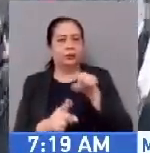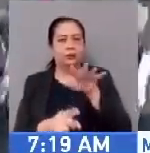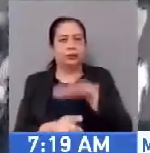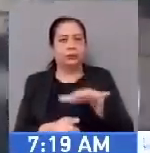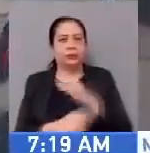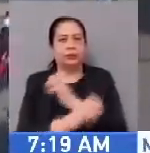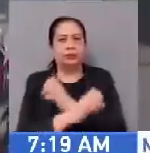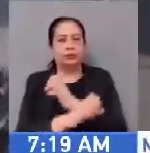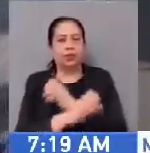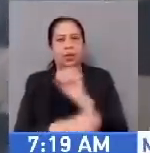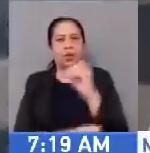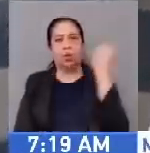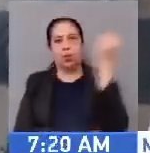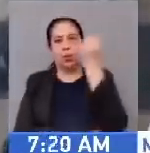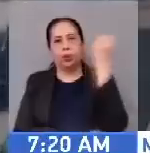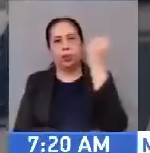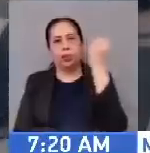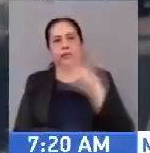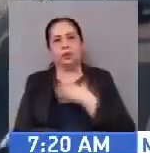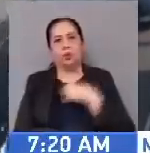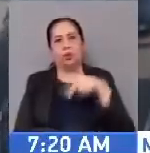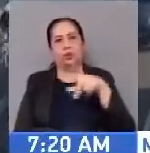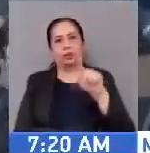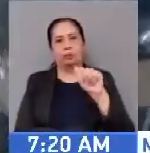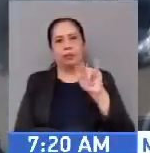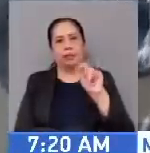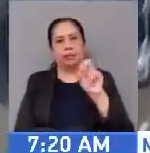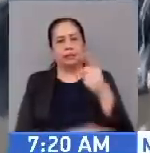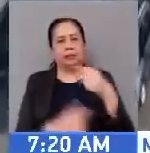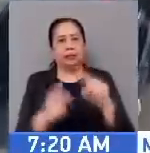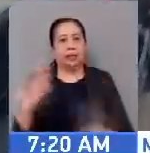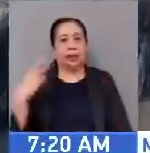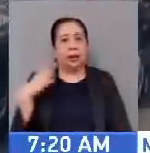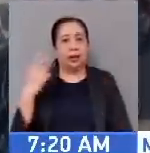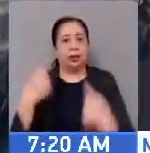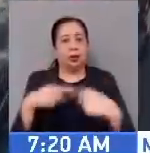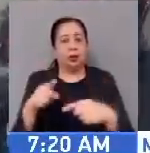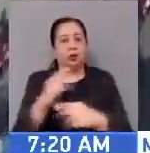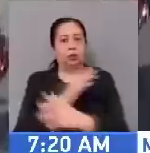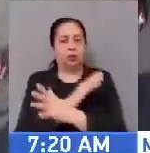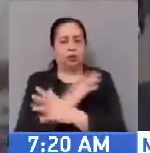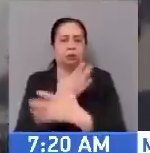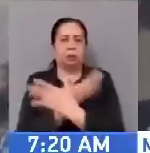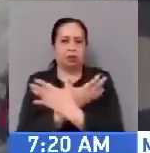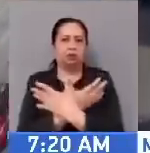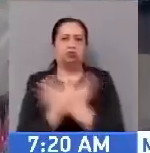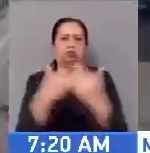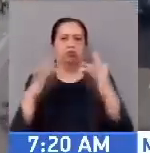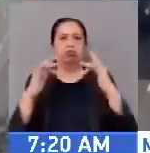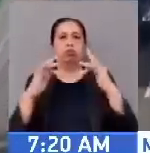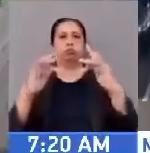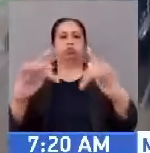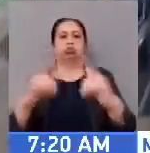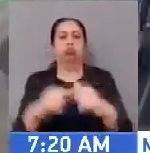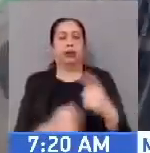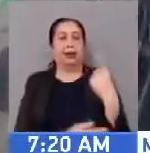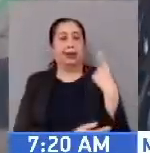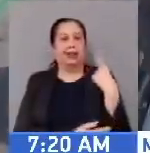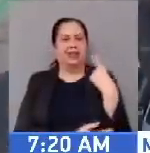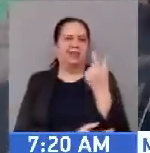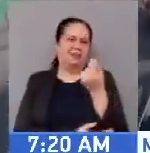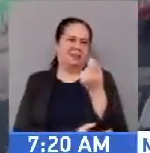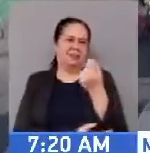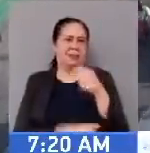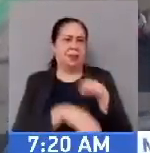Ortigas White Plains. Yung gawing kanan po patungo monumento, maluwag ang dali ng trapiko. Nasa kaliwa, may bahagyang volume pero